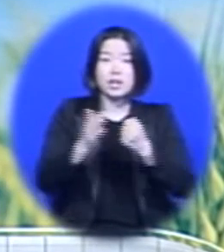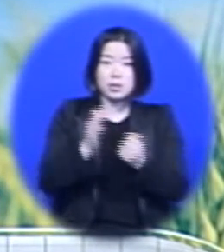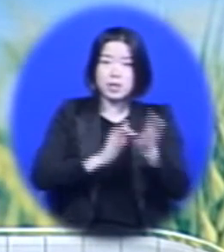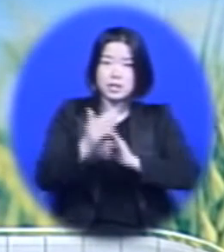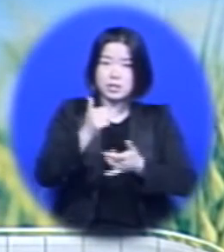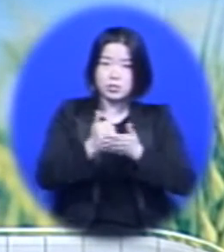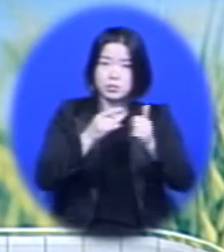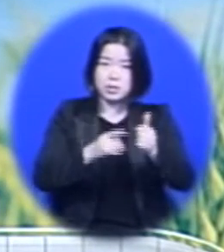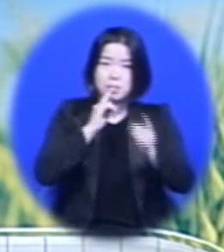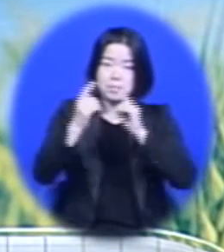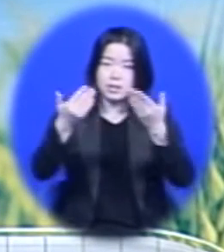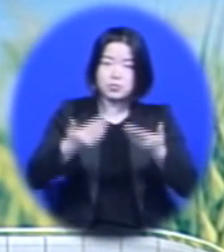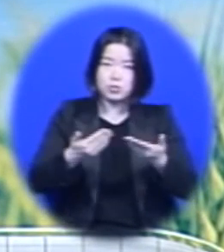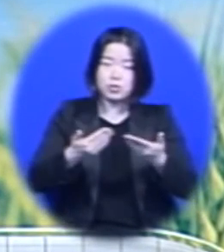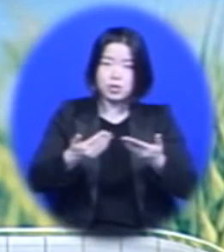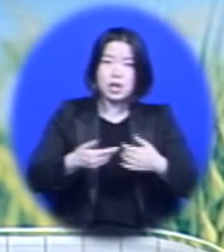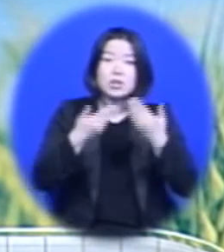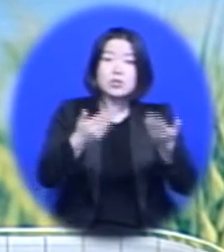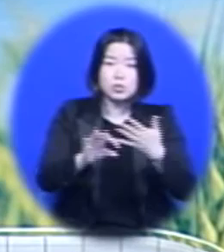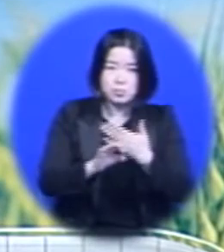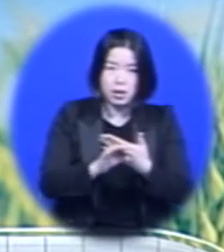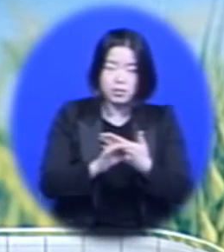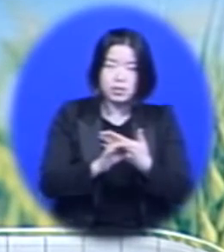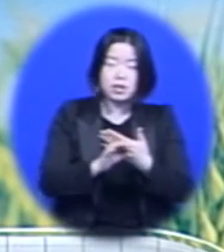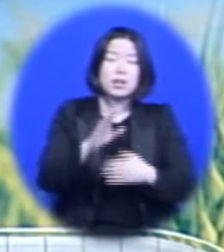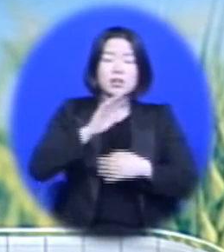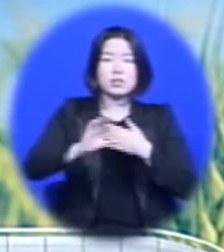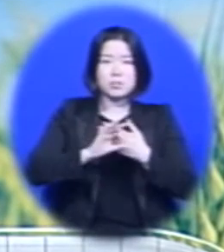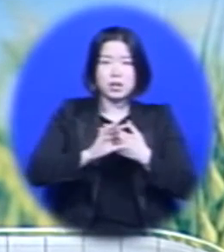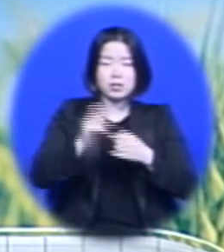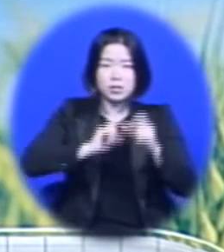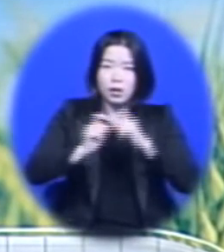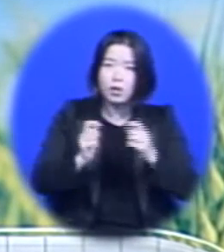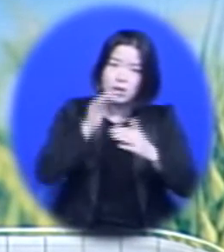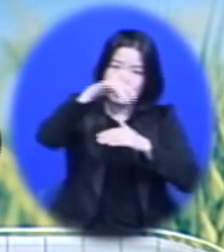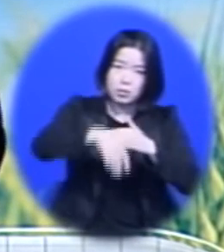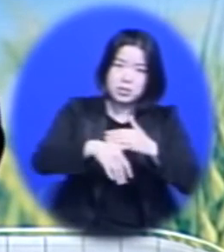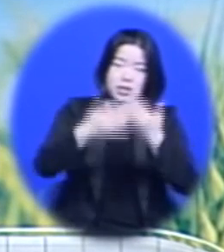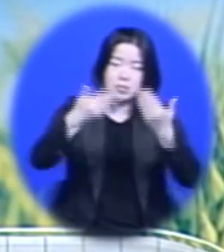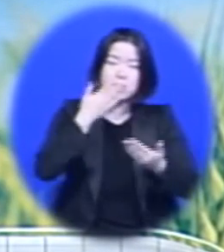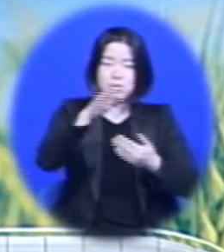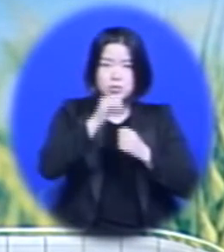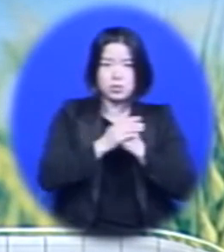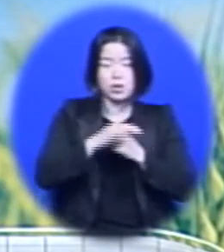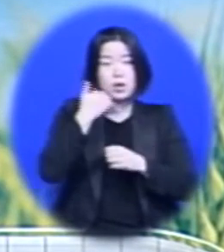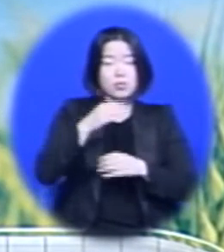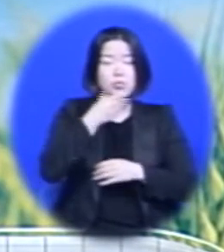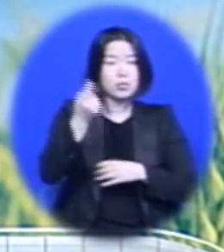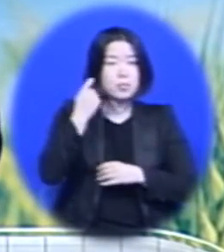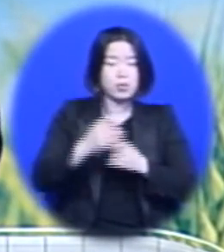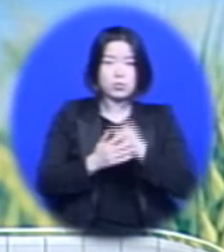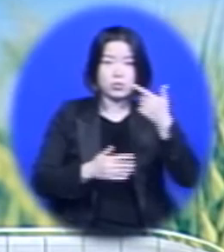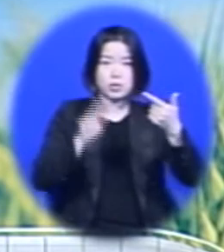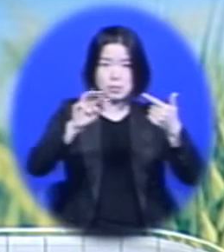예수님께서 말씀하셨습니다. 주면 그러면 넘치도록 너가 받을 것이다. 누가복음 3장 38절에 누가복음